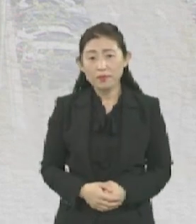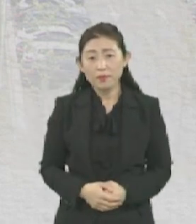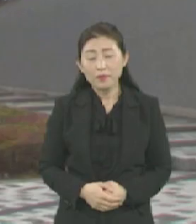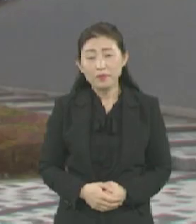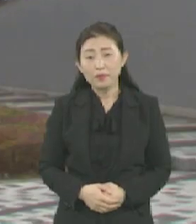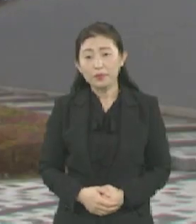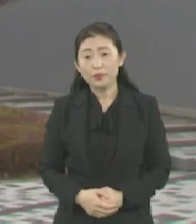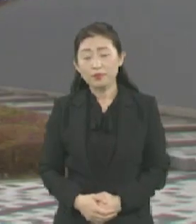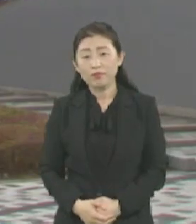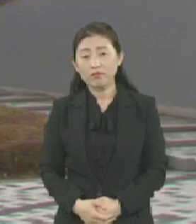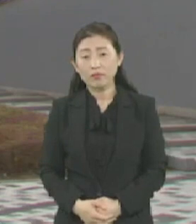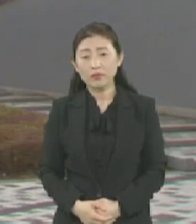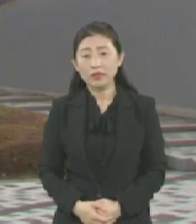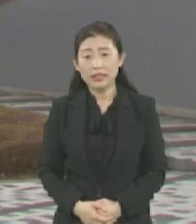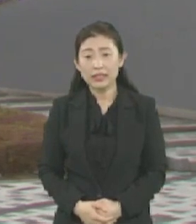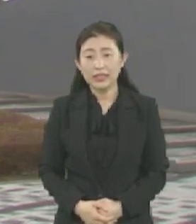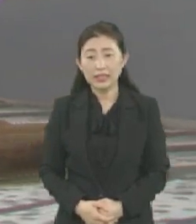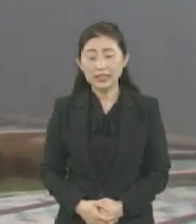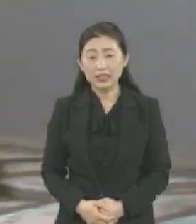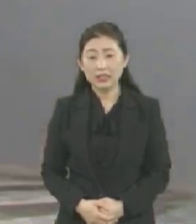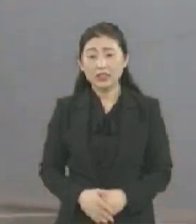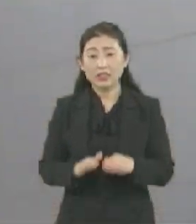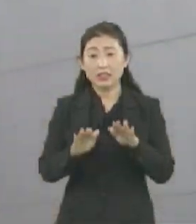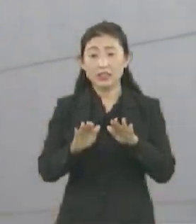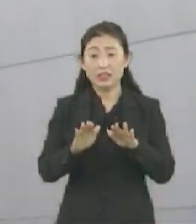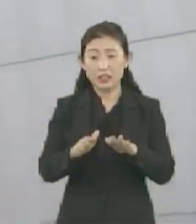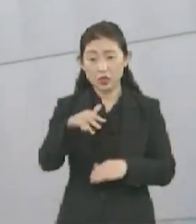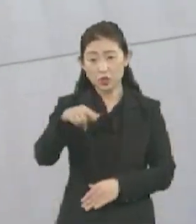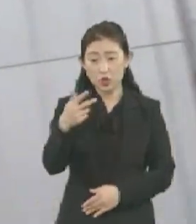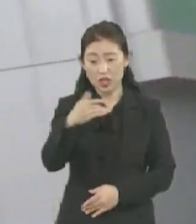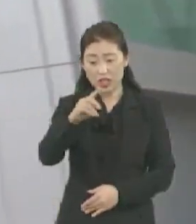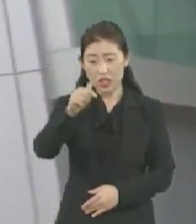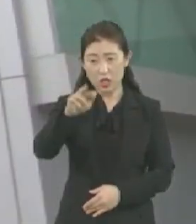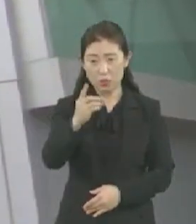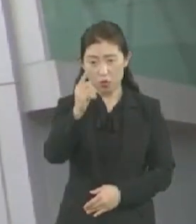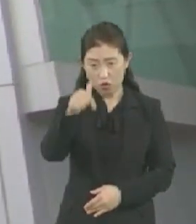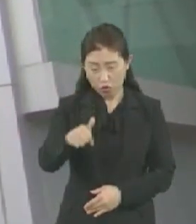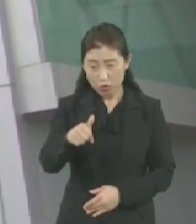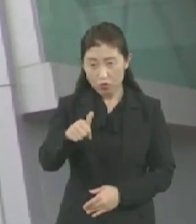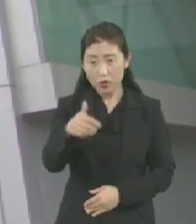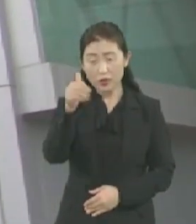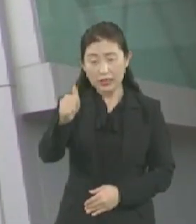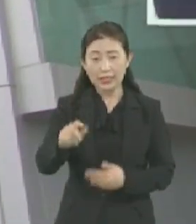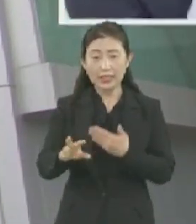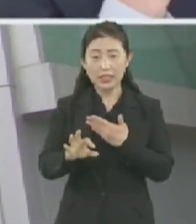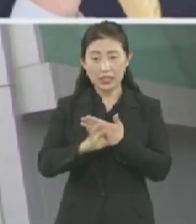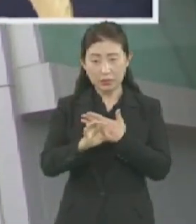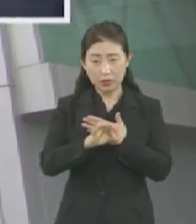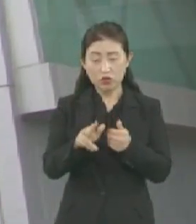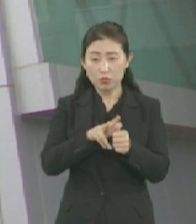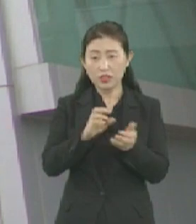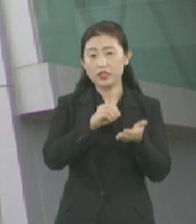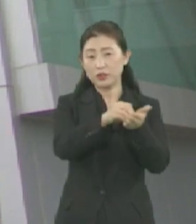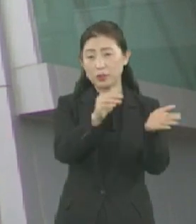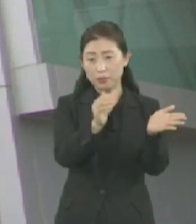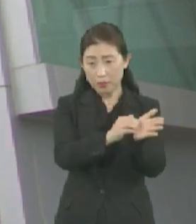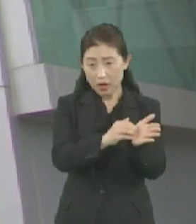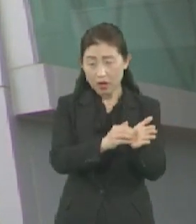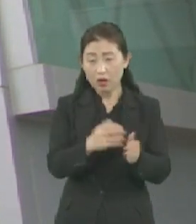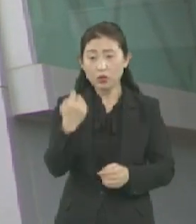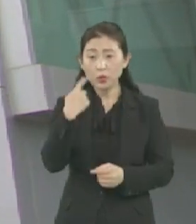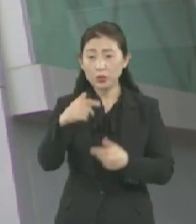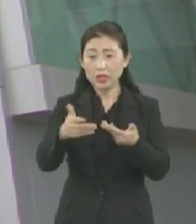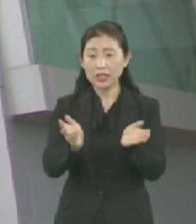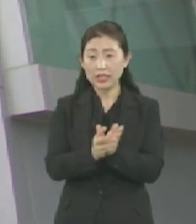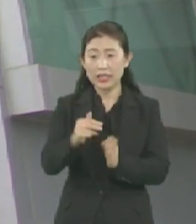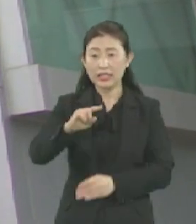있습니다 또 신 자유민주연합 소속인 최 기 북 충청 길 권 원장이 예비후보로 등록했고 정의당은